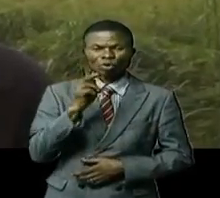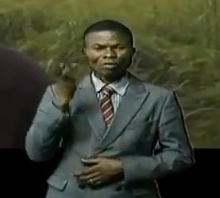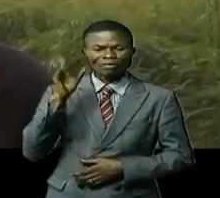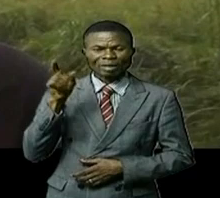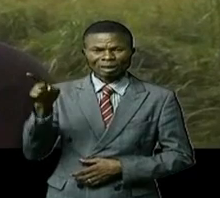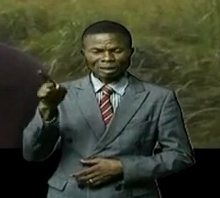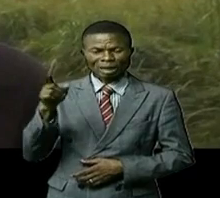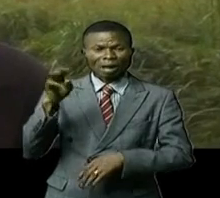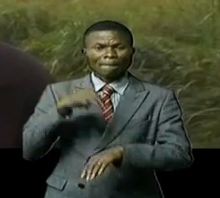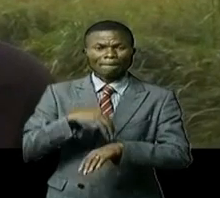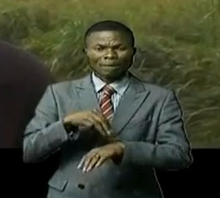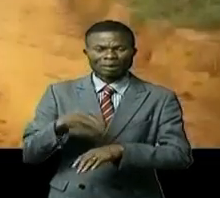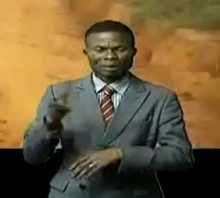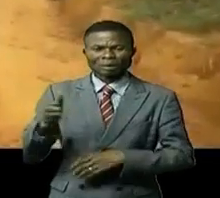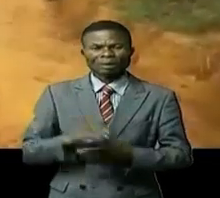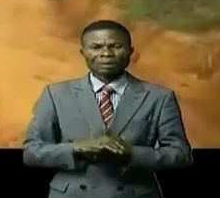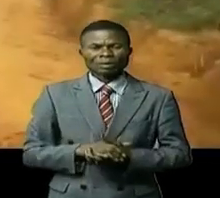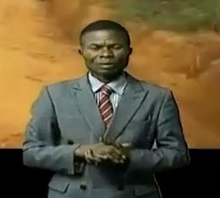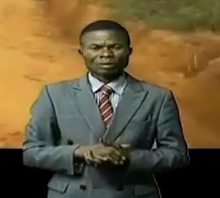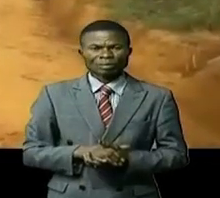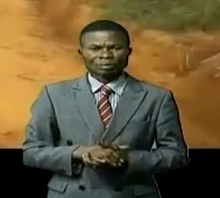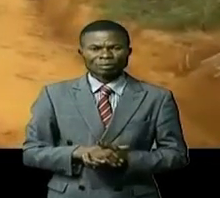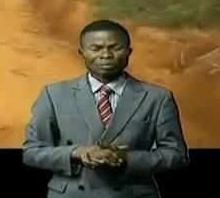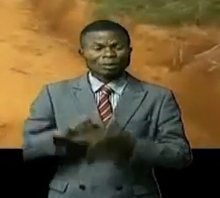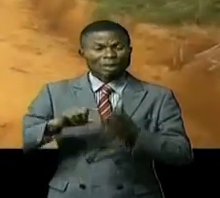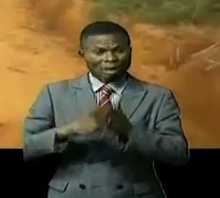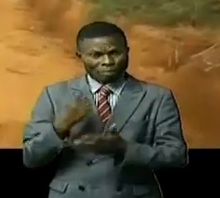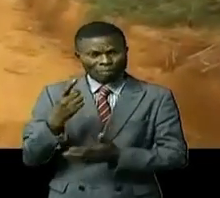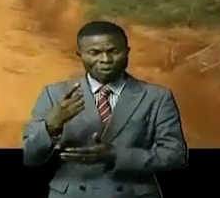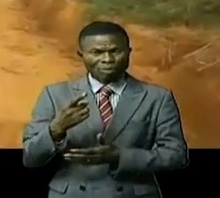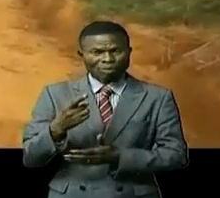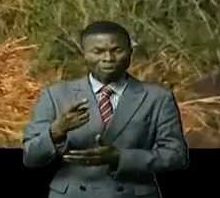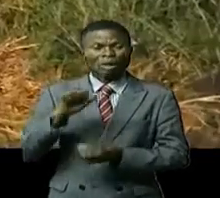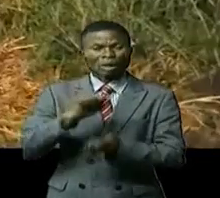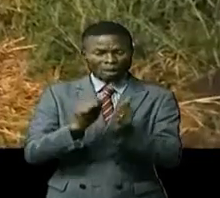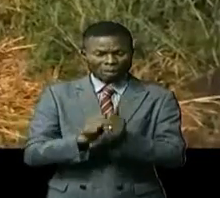Kinzaï. C'est la toute première fois de vivre ce qui se